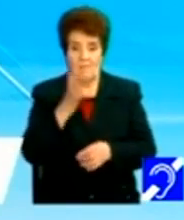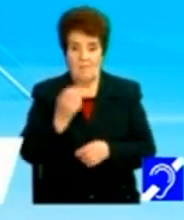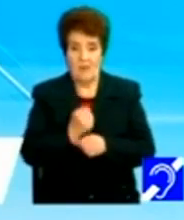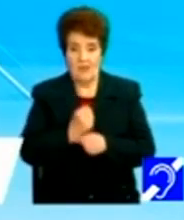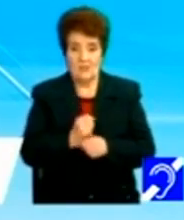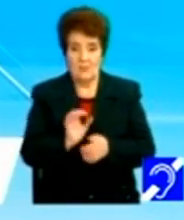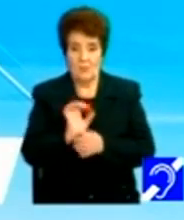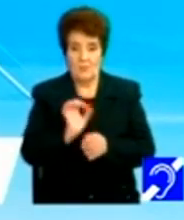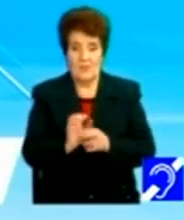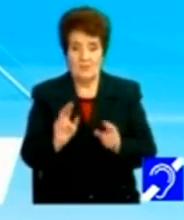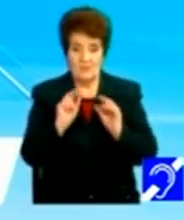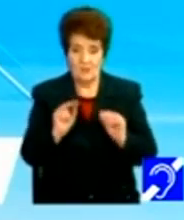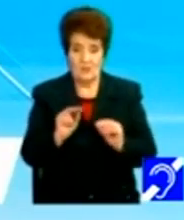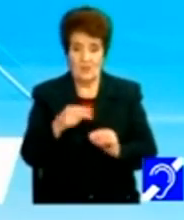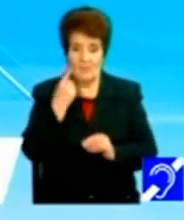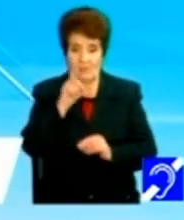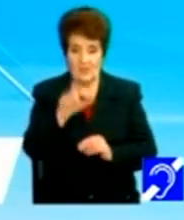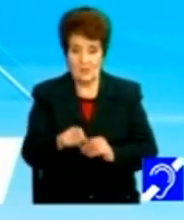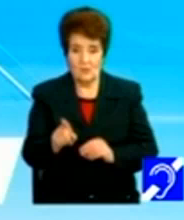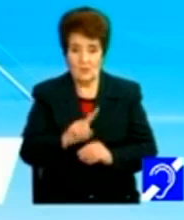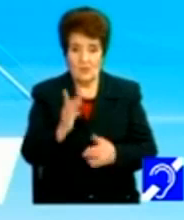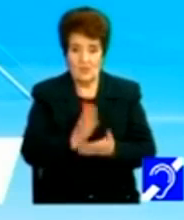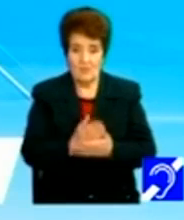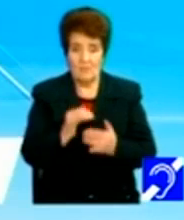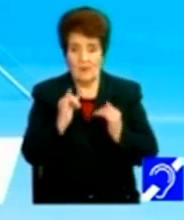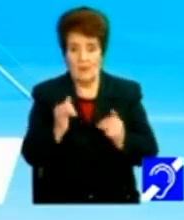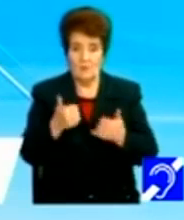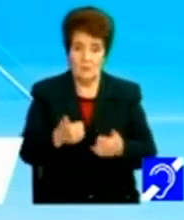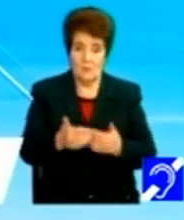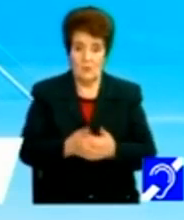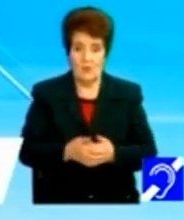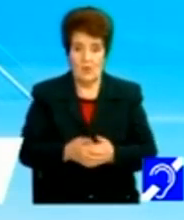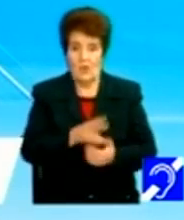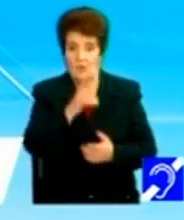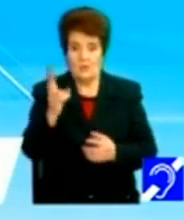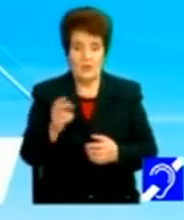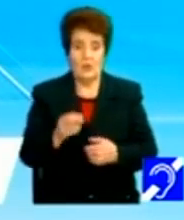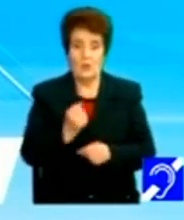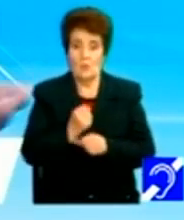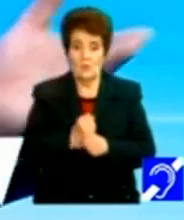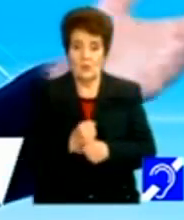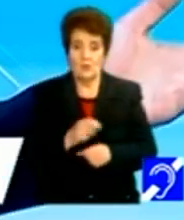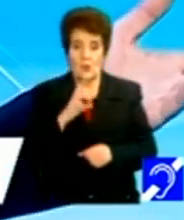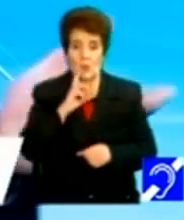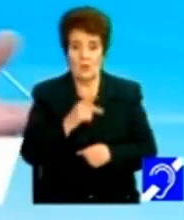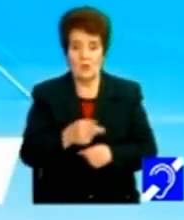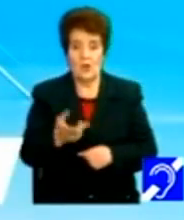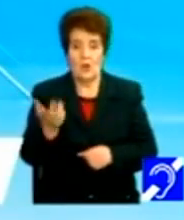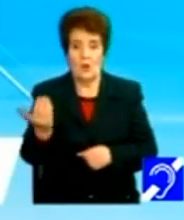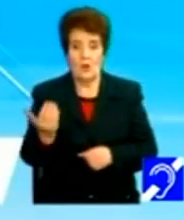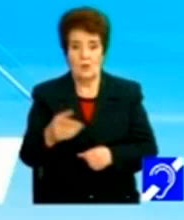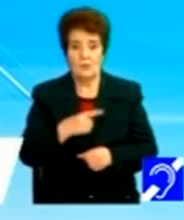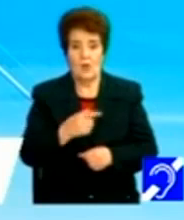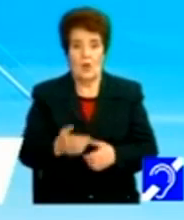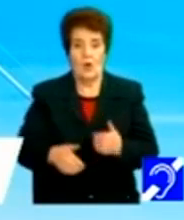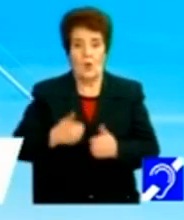Noi trebuie să fim sinceri în fața oamenilor cu tot ce aici avem, și bune și rele. Numai cine nu muncește, nu greșește. Acum, domnul Zicu spune că dumnealui